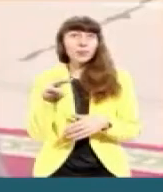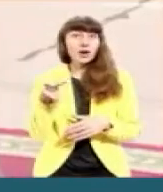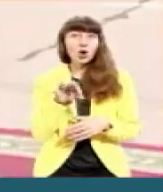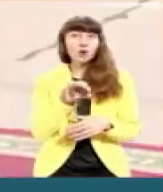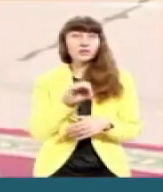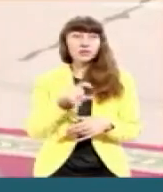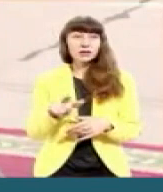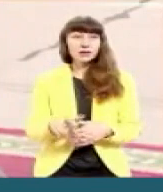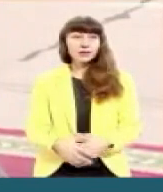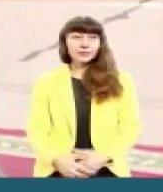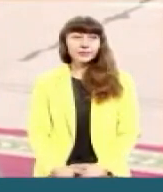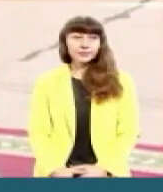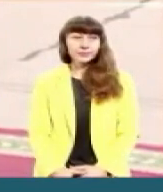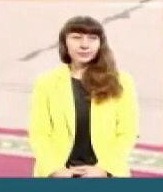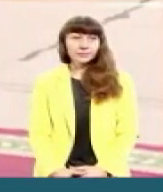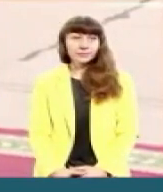тенге.